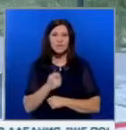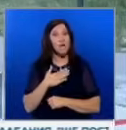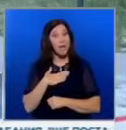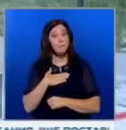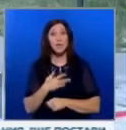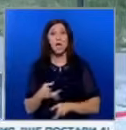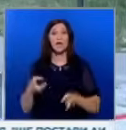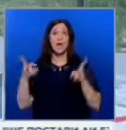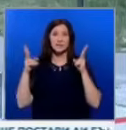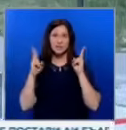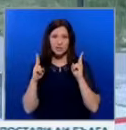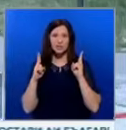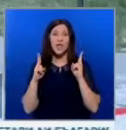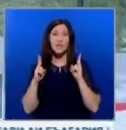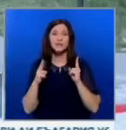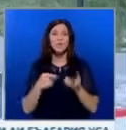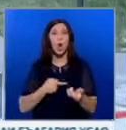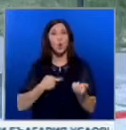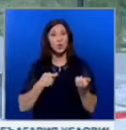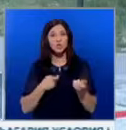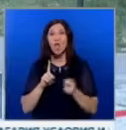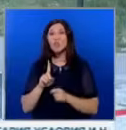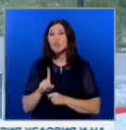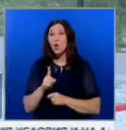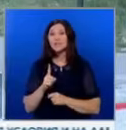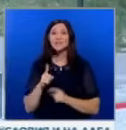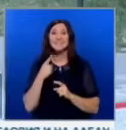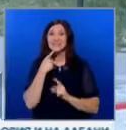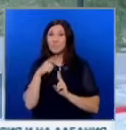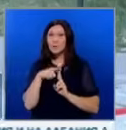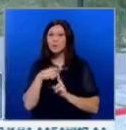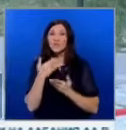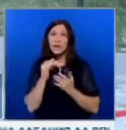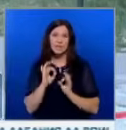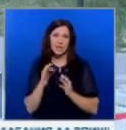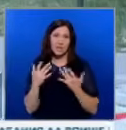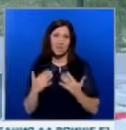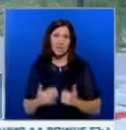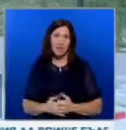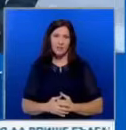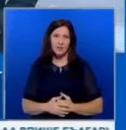имали разрешение за оръжие, но за Парушев няма такива данни.